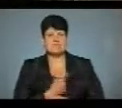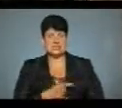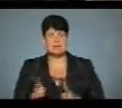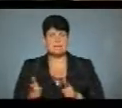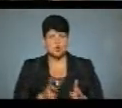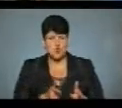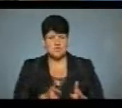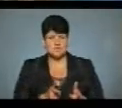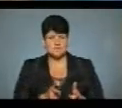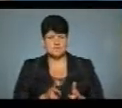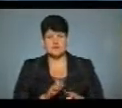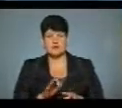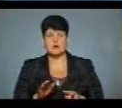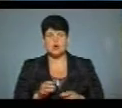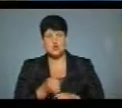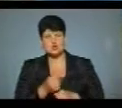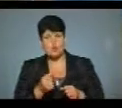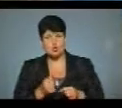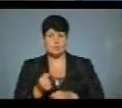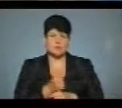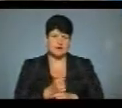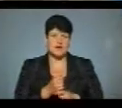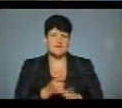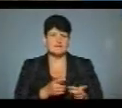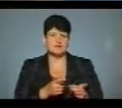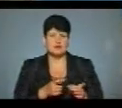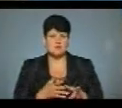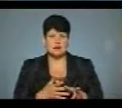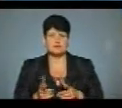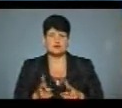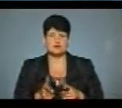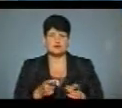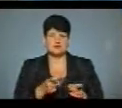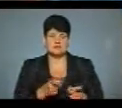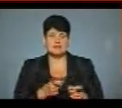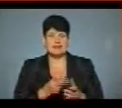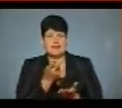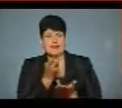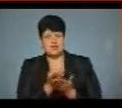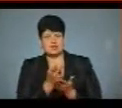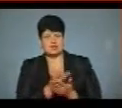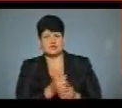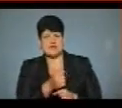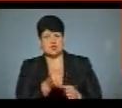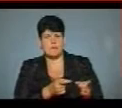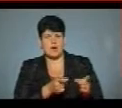підготовка, неповна і повна розборка автомата і приготування до стрільби, лежачи до стрільби з автомата.